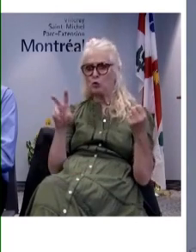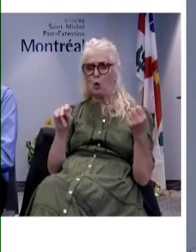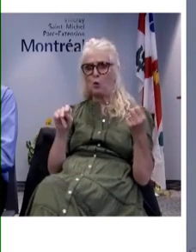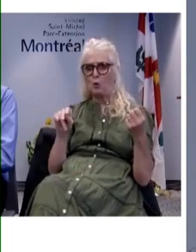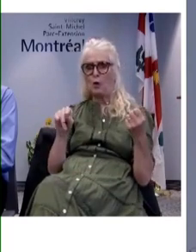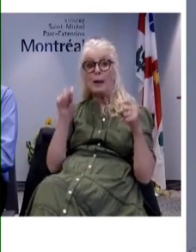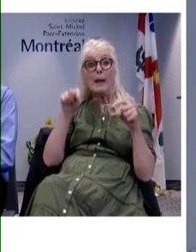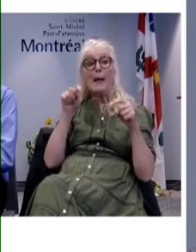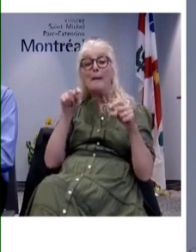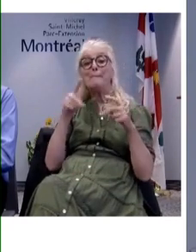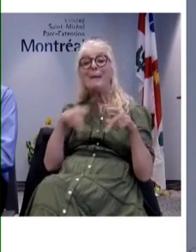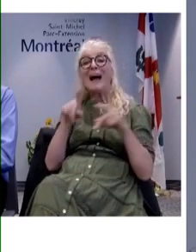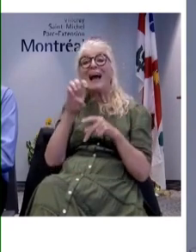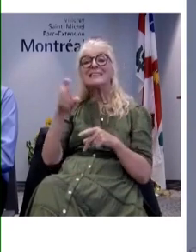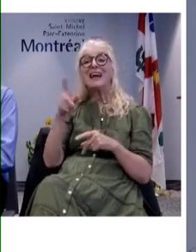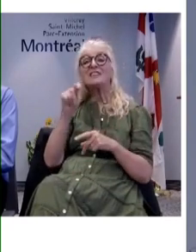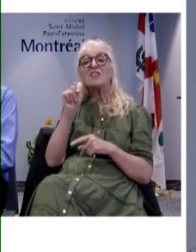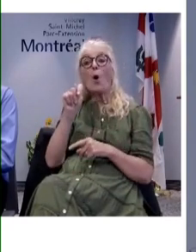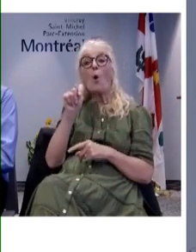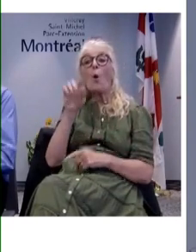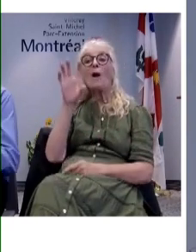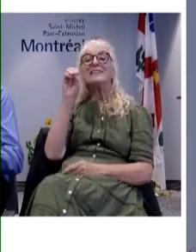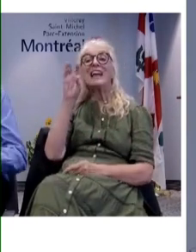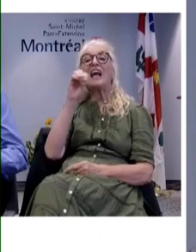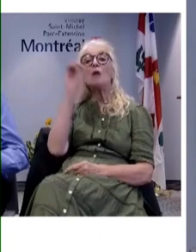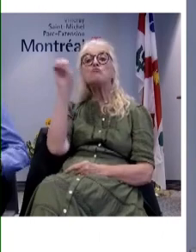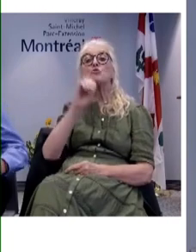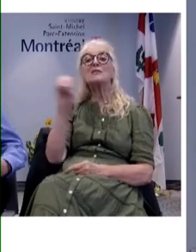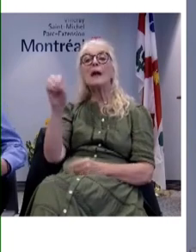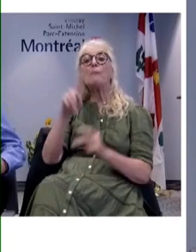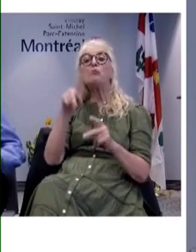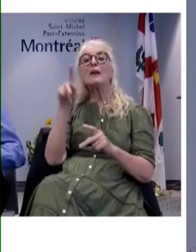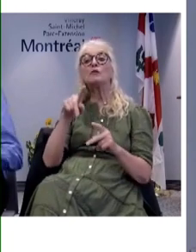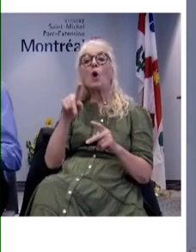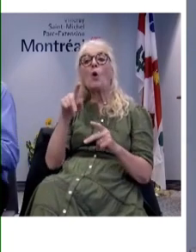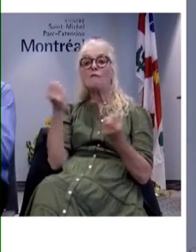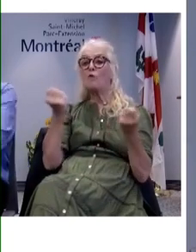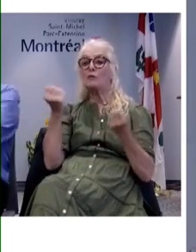50% de la population qui ne possède pas de voiture